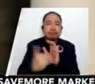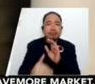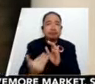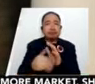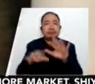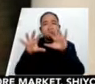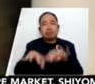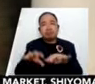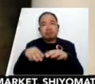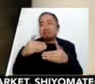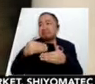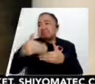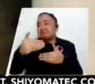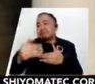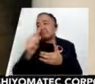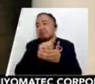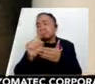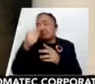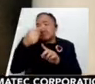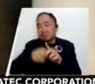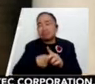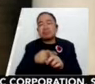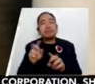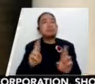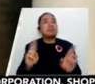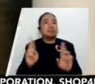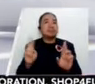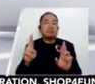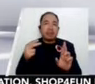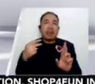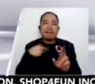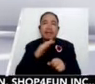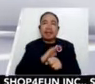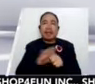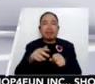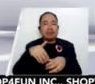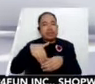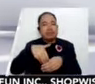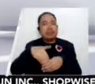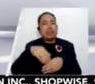ay handa itong sambutin ang tubig. Emil? Maraming salamat, Joseph Morong.